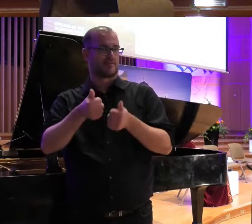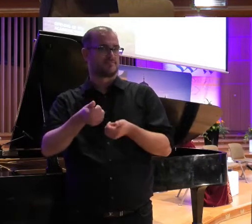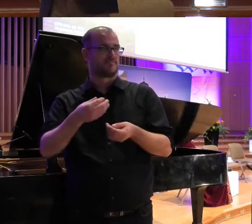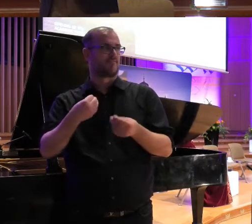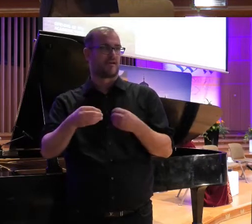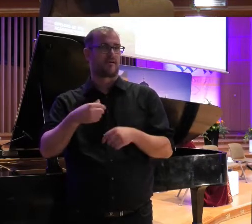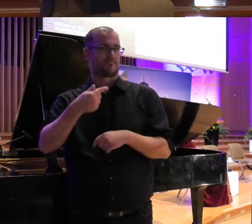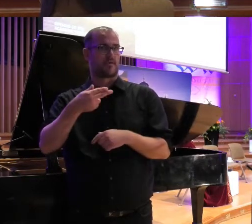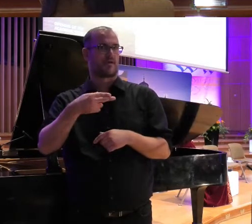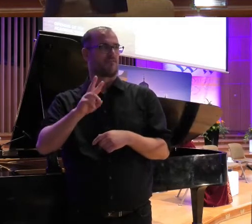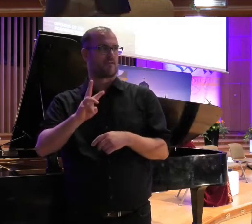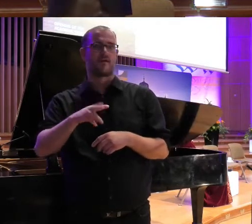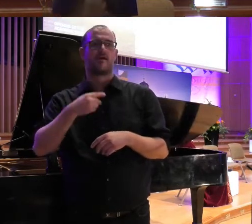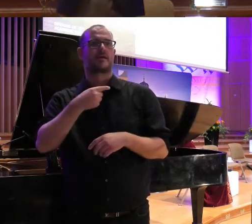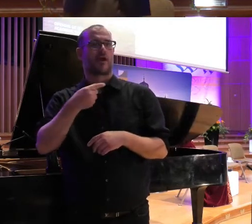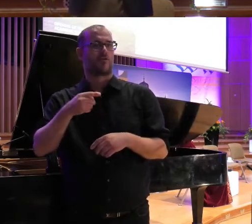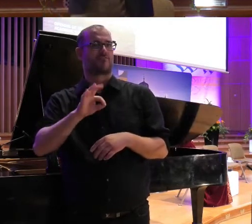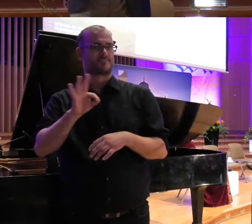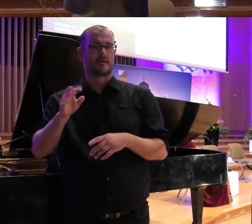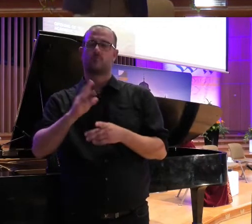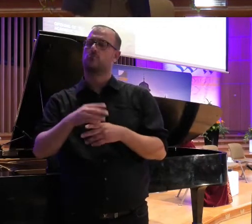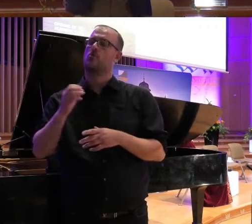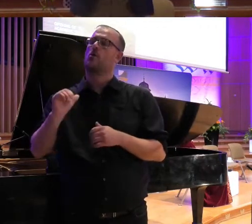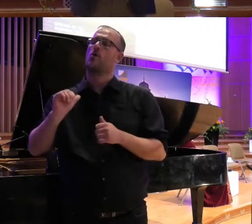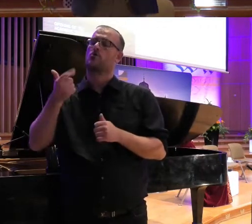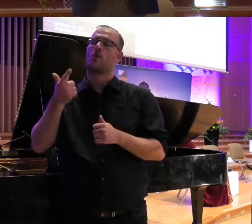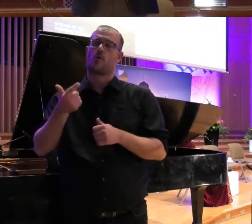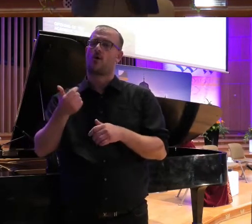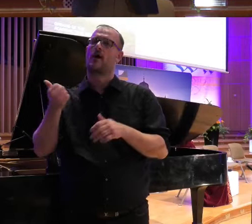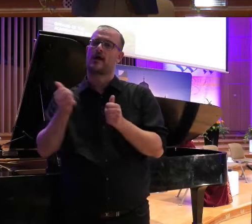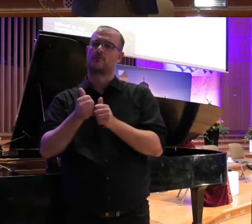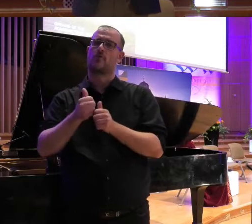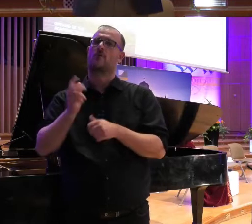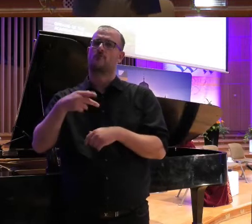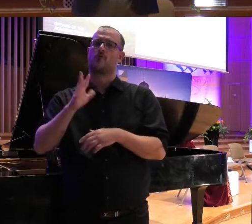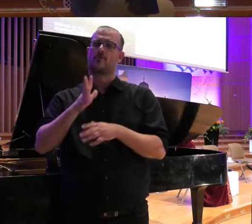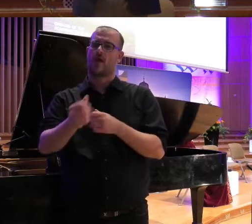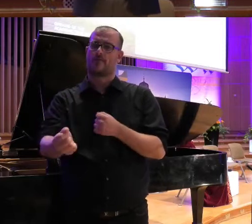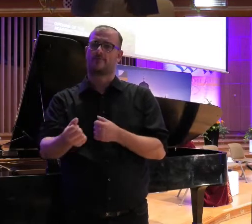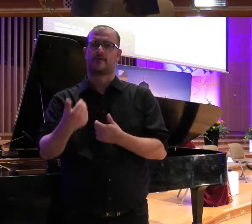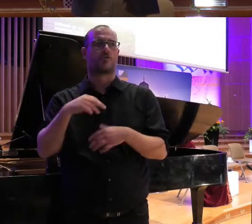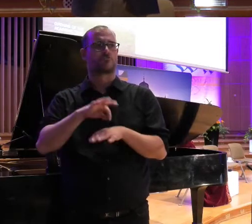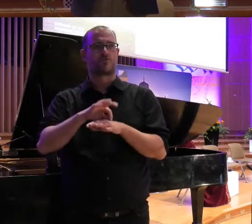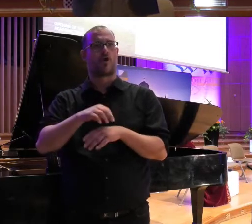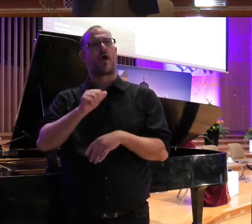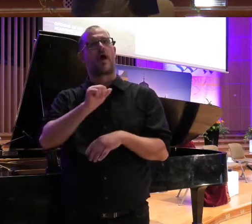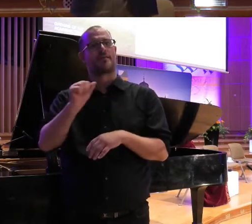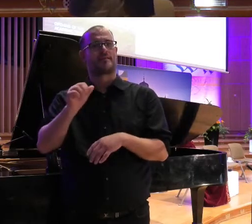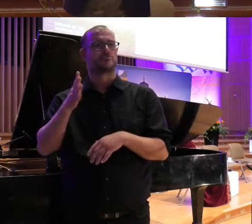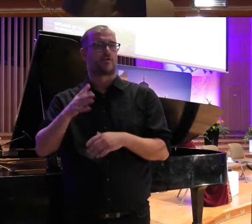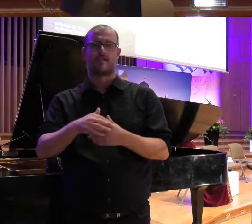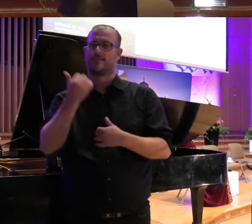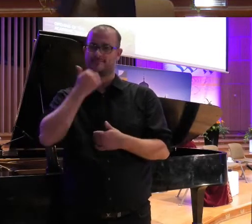Gerd Friedsam, und die Prorektorin für Nachhaltigkeit an der Uni Bonn, Professor Dr. Annette Scherzoy. Dann würden wir Sie einmal auf die Bühne